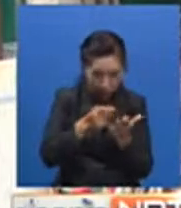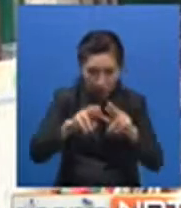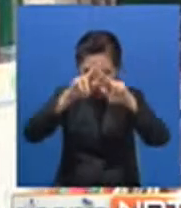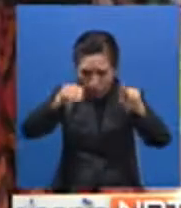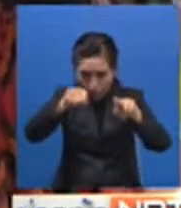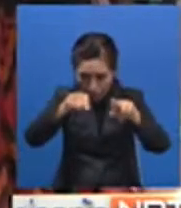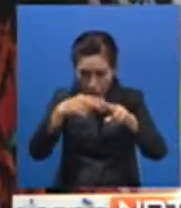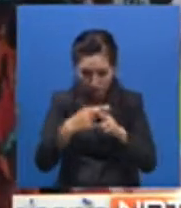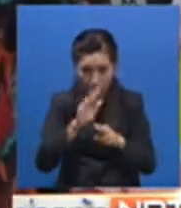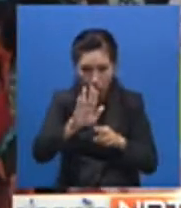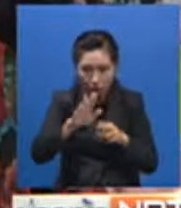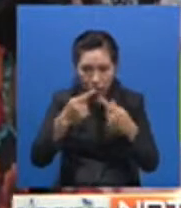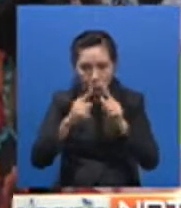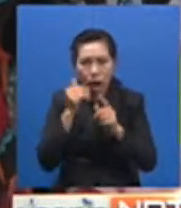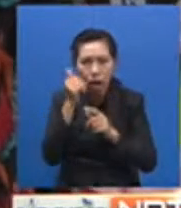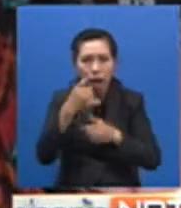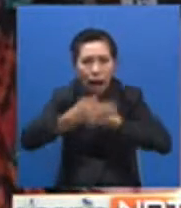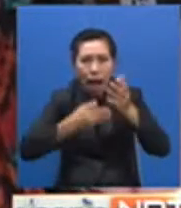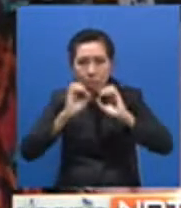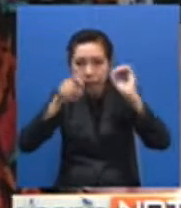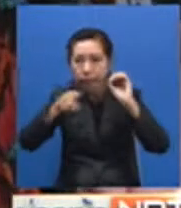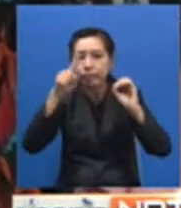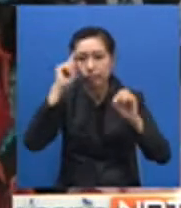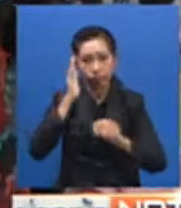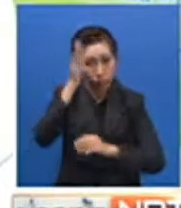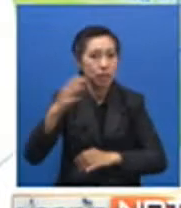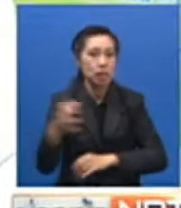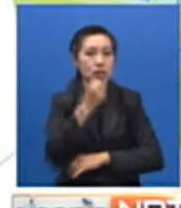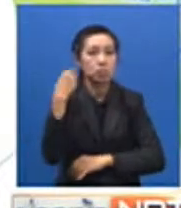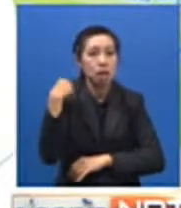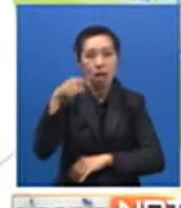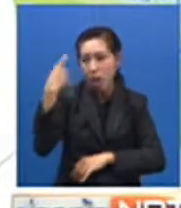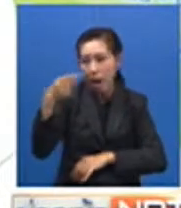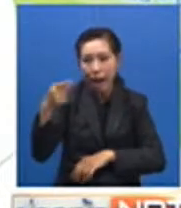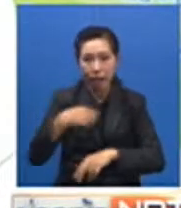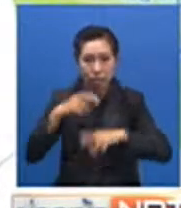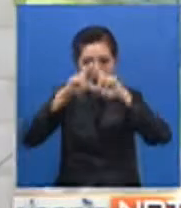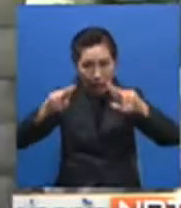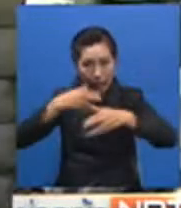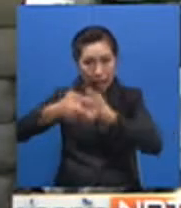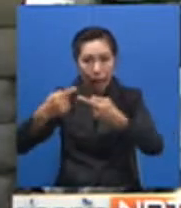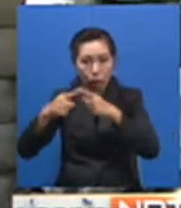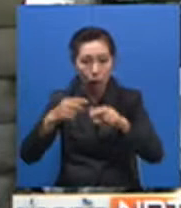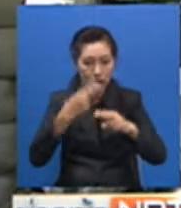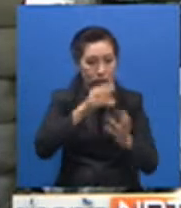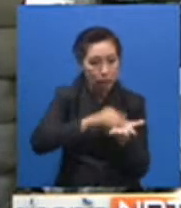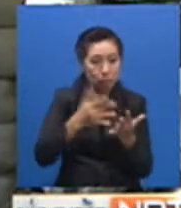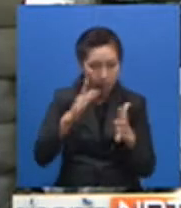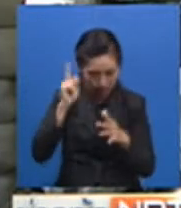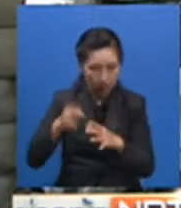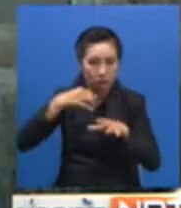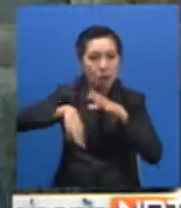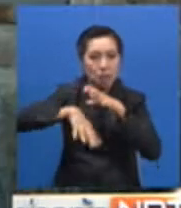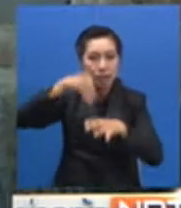ถูกยึดแผงคืนทันทีและนำมาให้ผู้ค้าที่ไม่มีแผงจับสลากเพื่อค้าขายการจัดพื้นที่ทางเท้าริมคลองตลาดโ